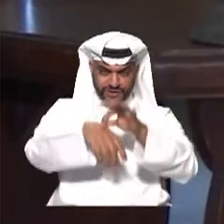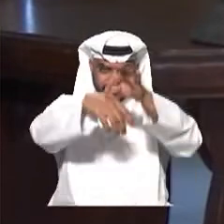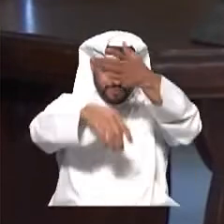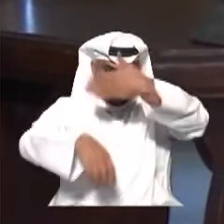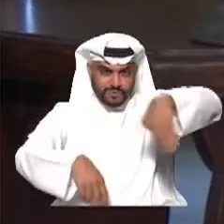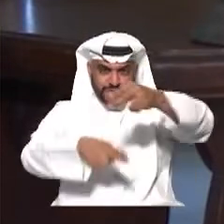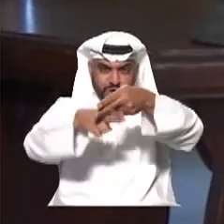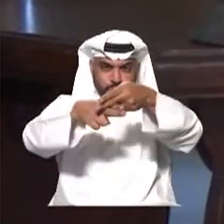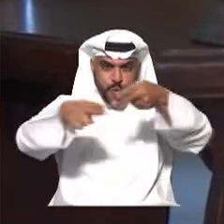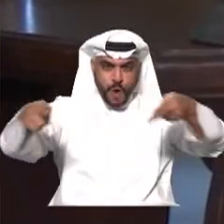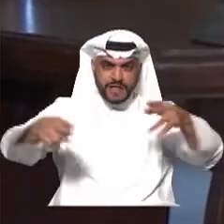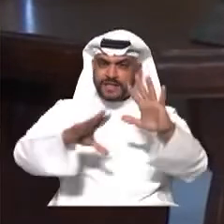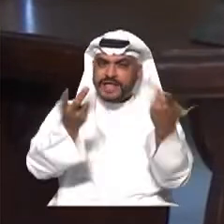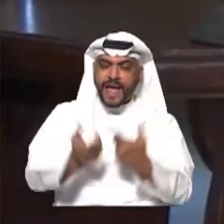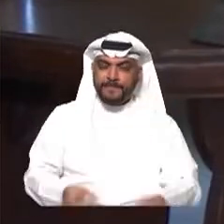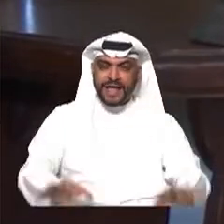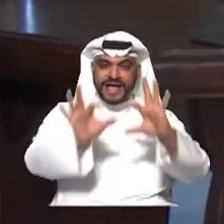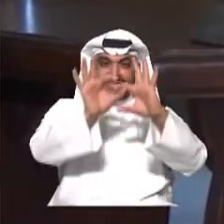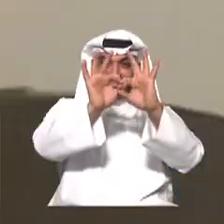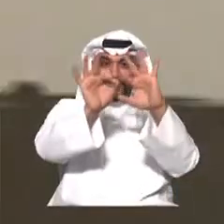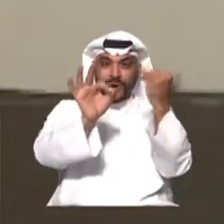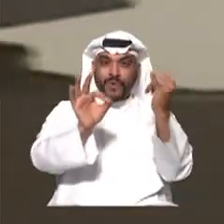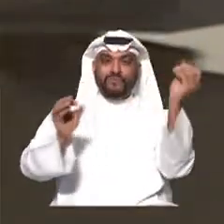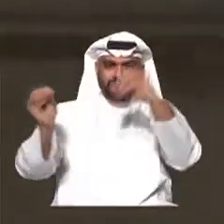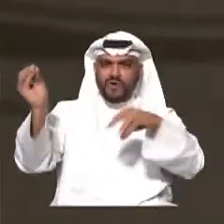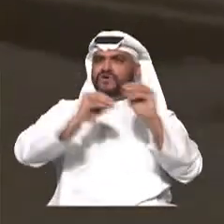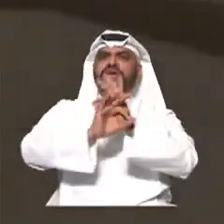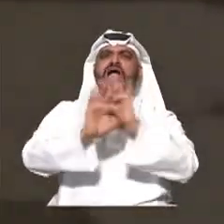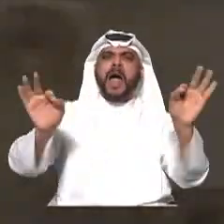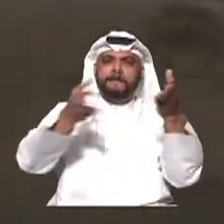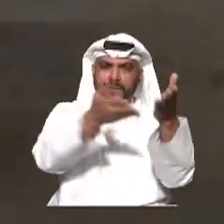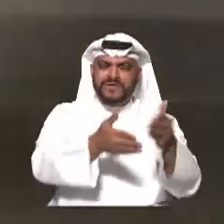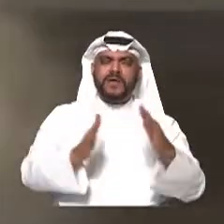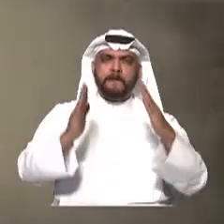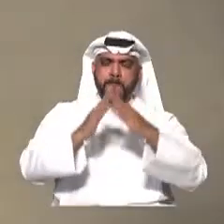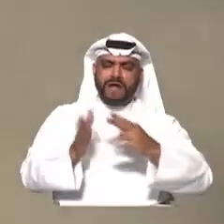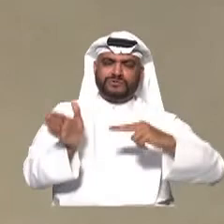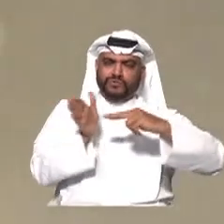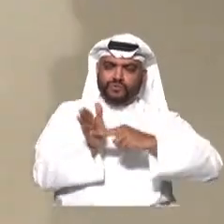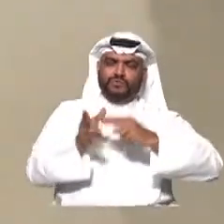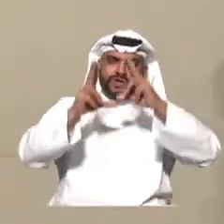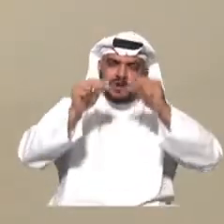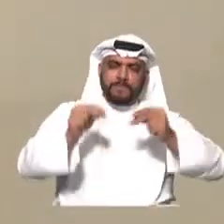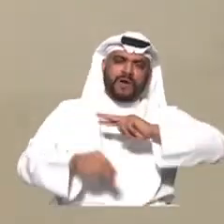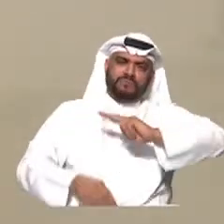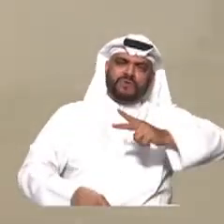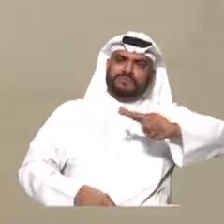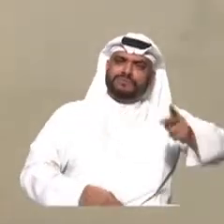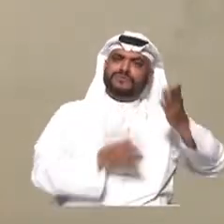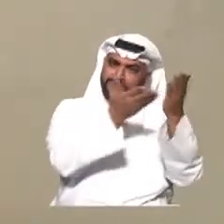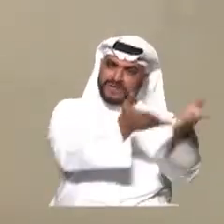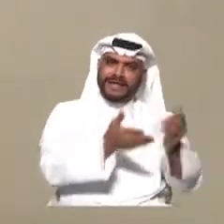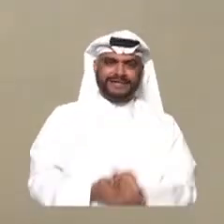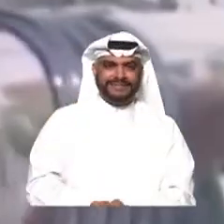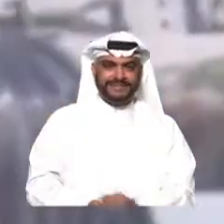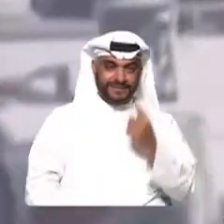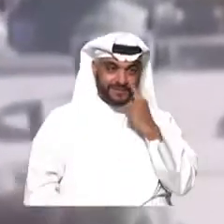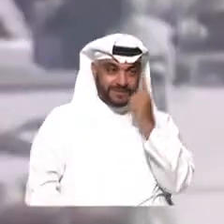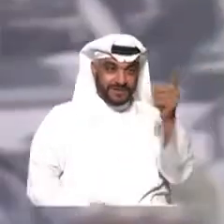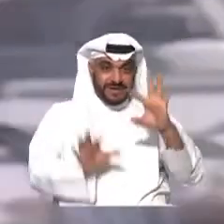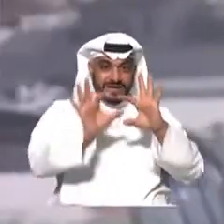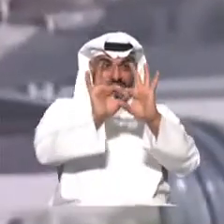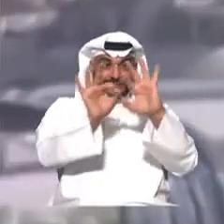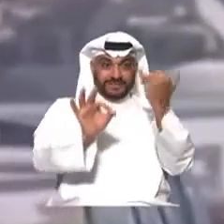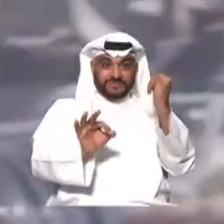الكويت هي عبارة عن جامعة الدول العربية مصغرة. ولما كانت الكويت العضو الدائم في جامعة الدول العربية